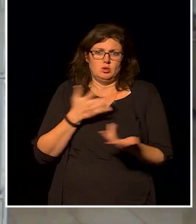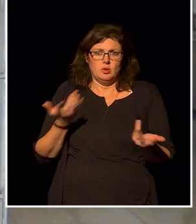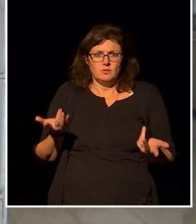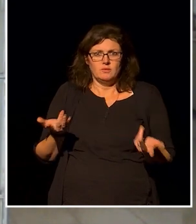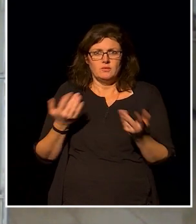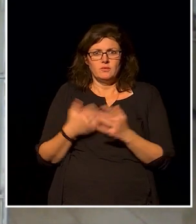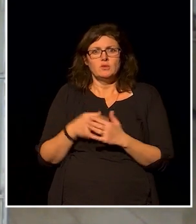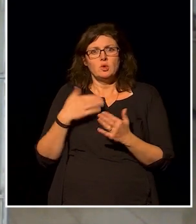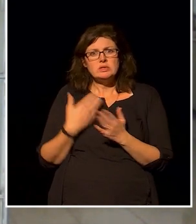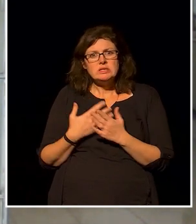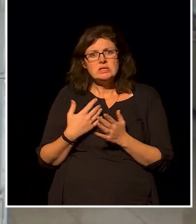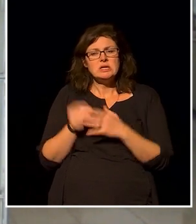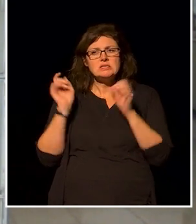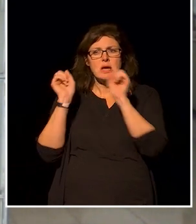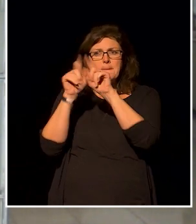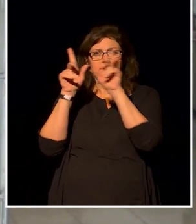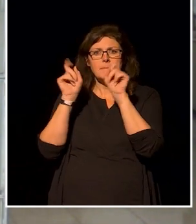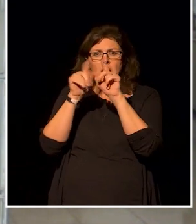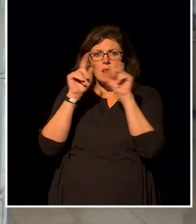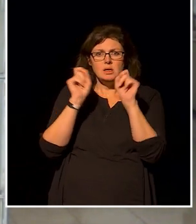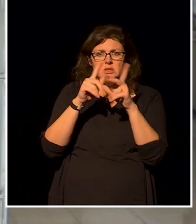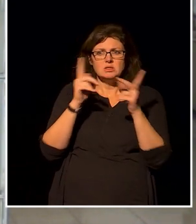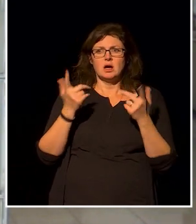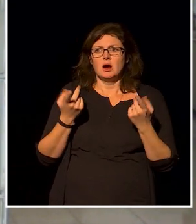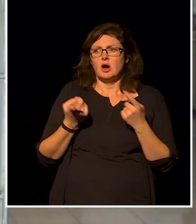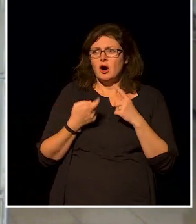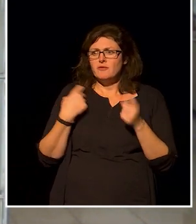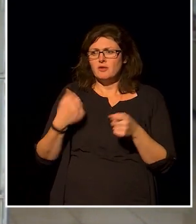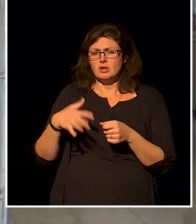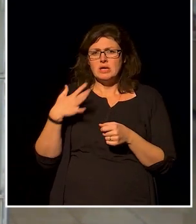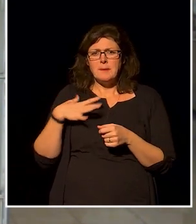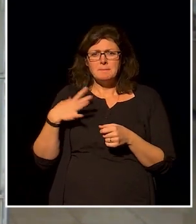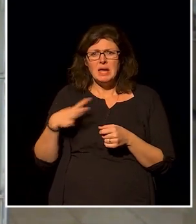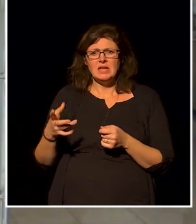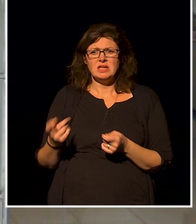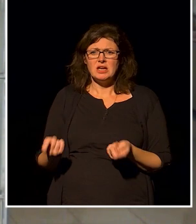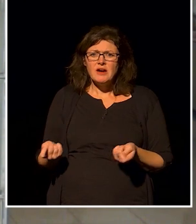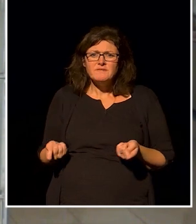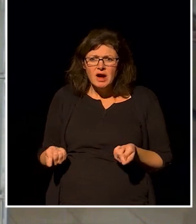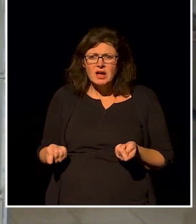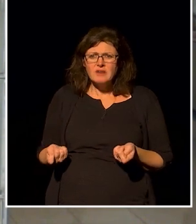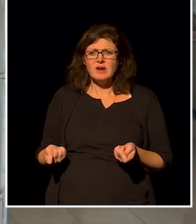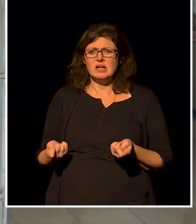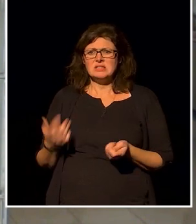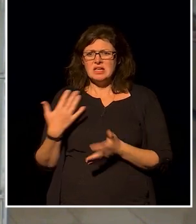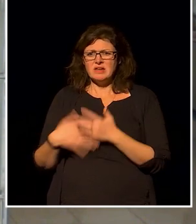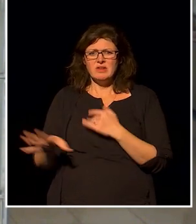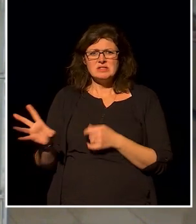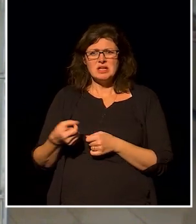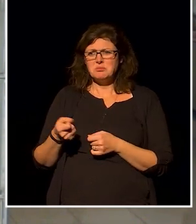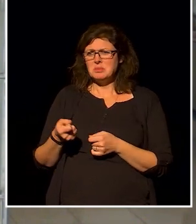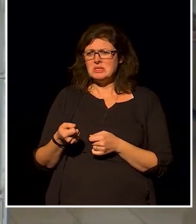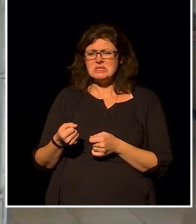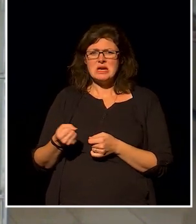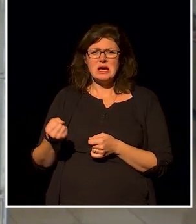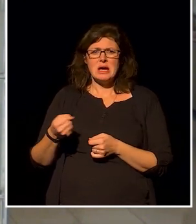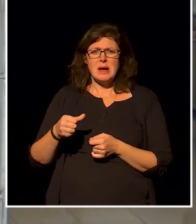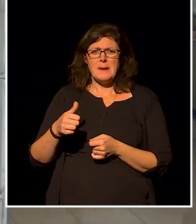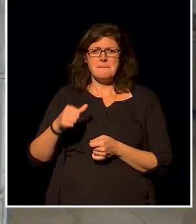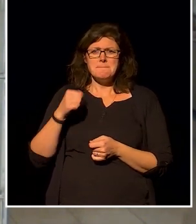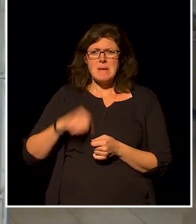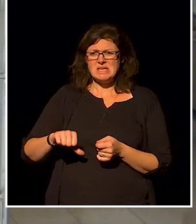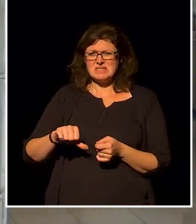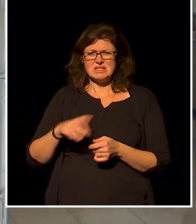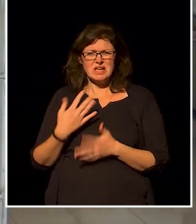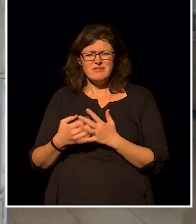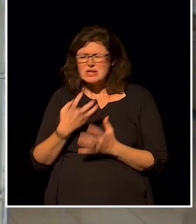Diese Bilder von vergewaltigten Mädchen, die mit Messern aufs Brutalste vergewaltigt